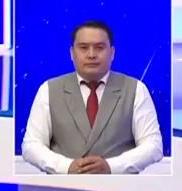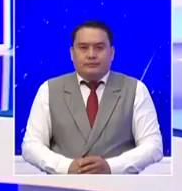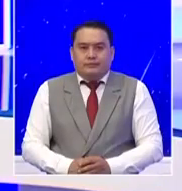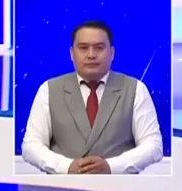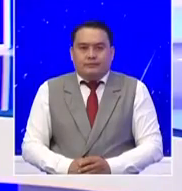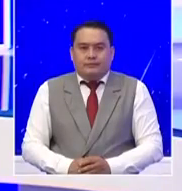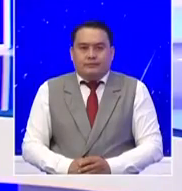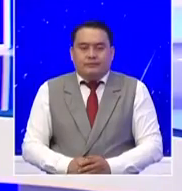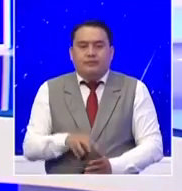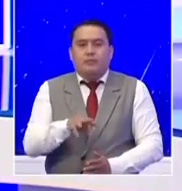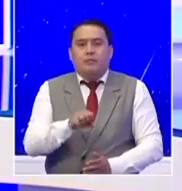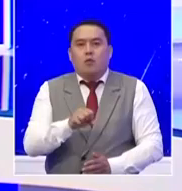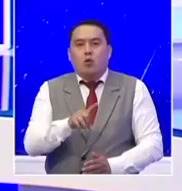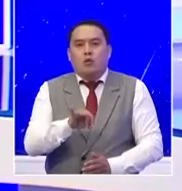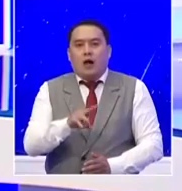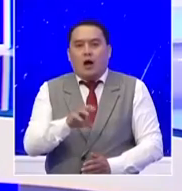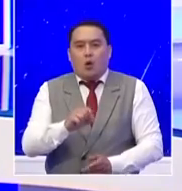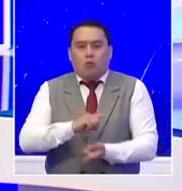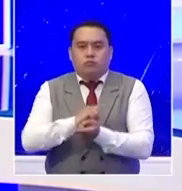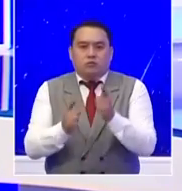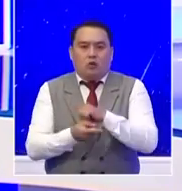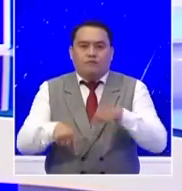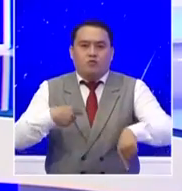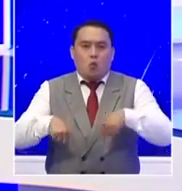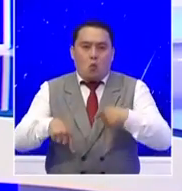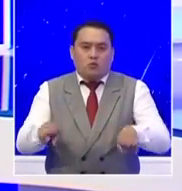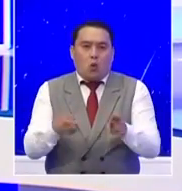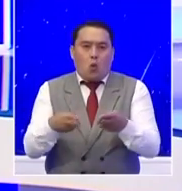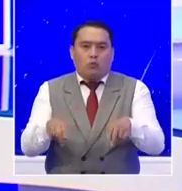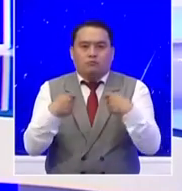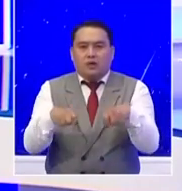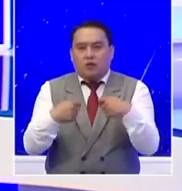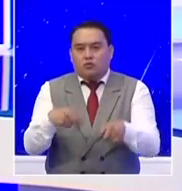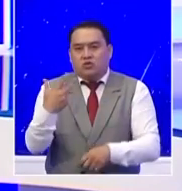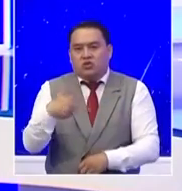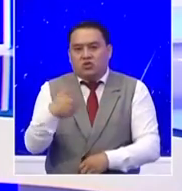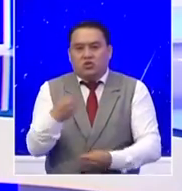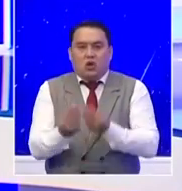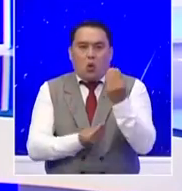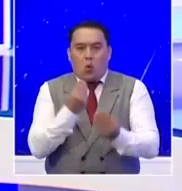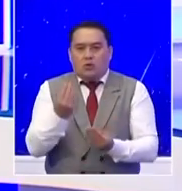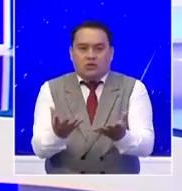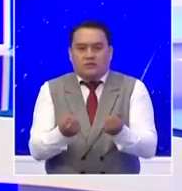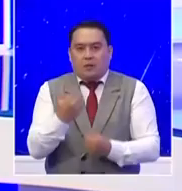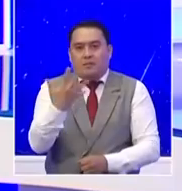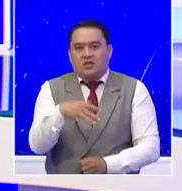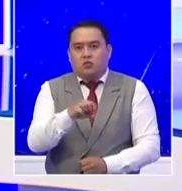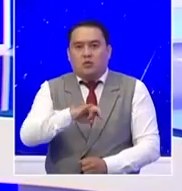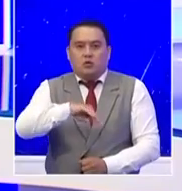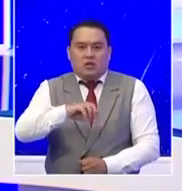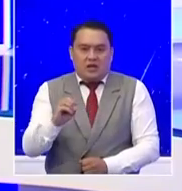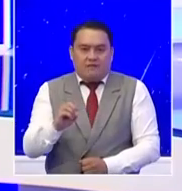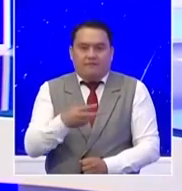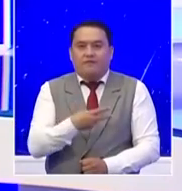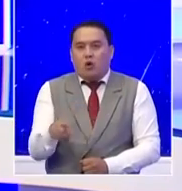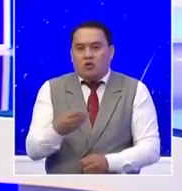В Монако намечается масштабная перестройка. Футбольный клуб хочет этим летом продать 30 игроков и выручить за них 50 миллионов евро.